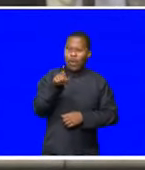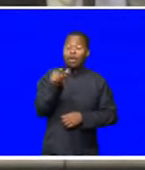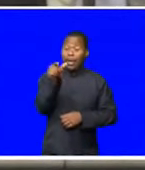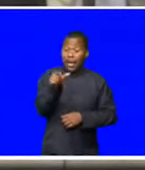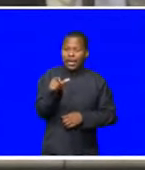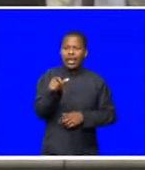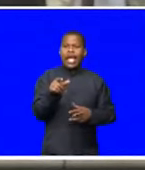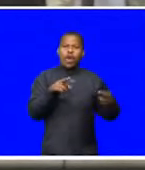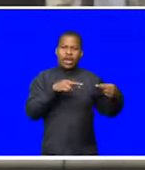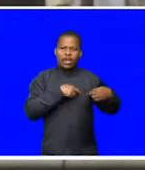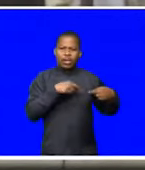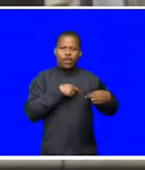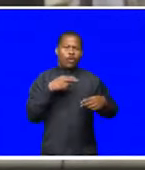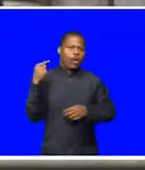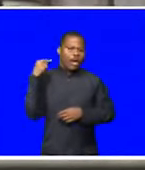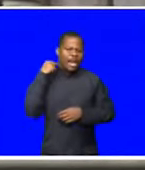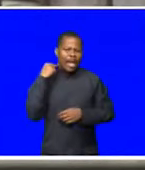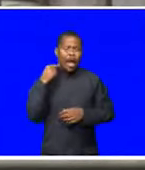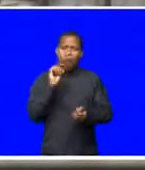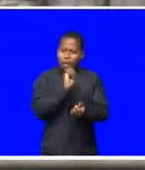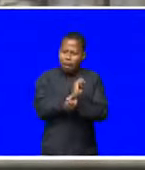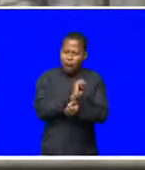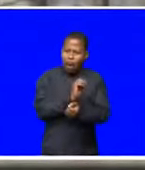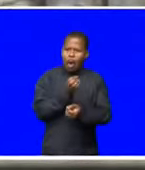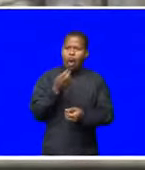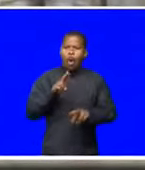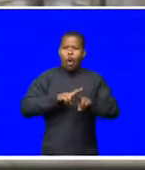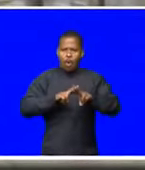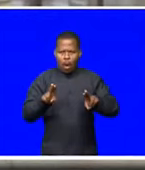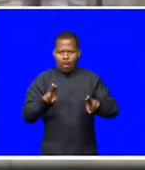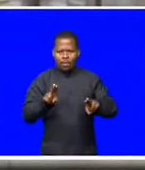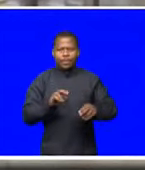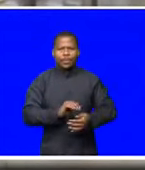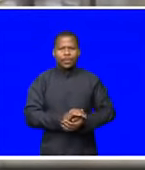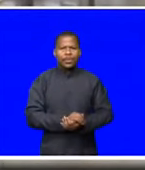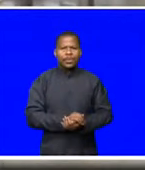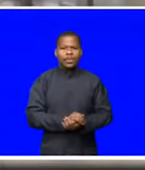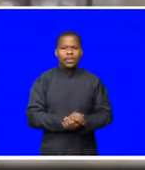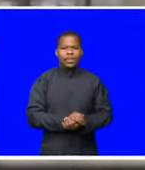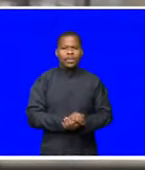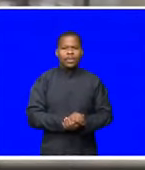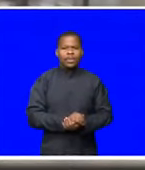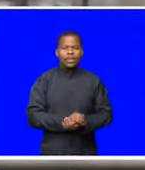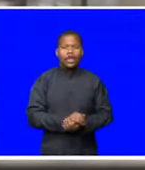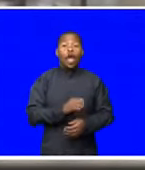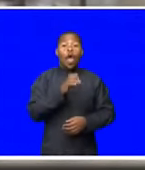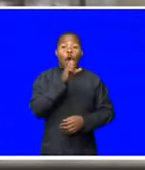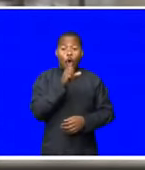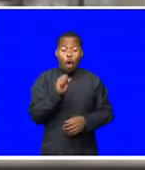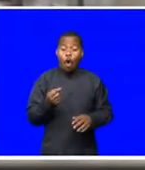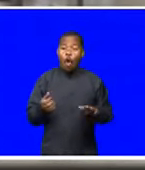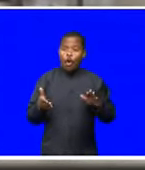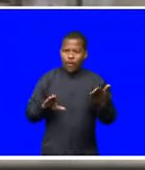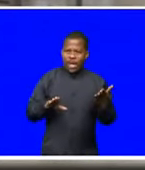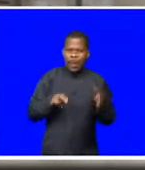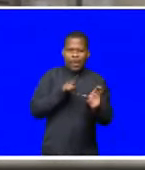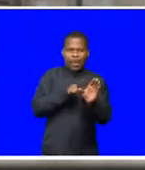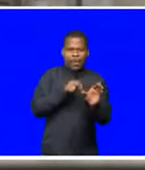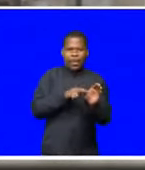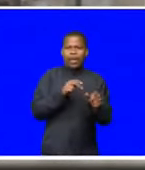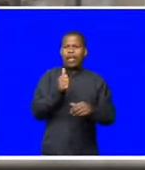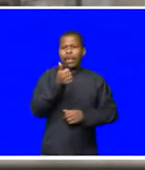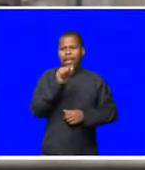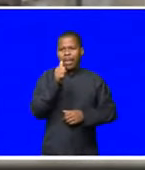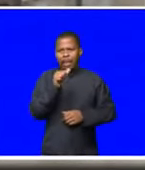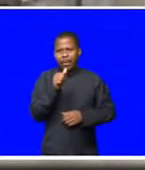cha singakavakali lutho yena dadzethu bekakhuluma nakasa nasanathanathile kodwa inkinga angiboni ukuthi